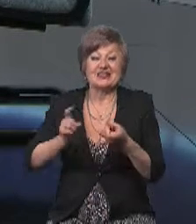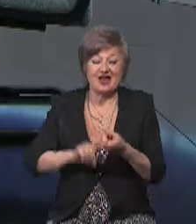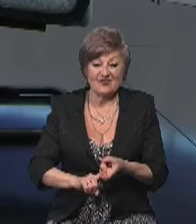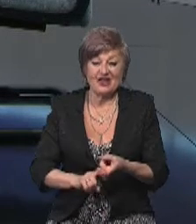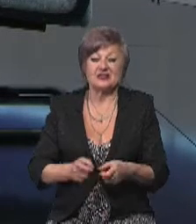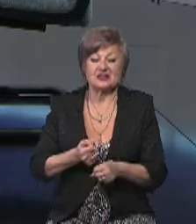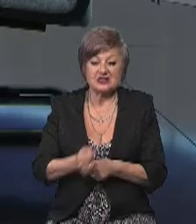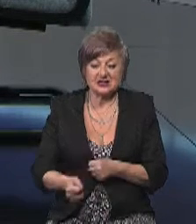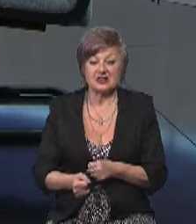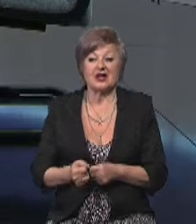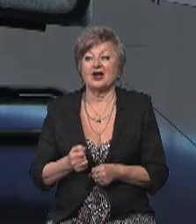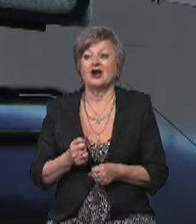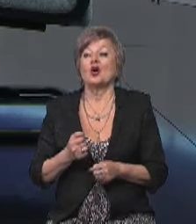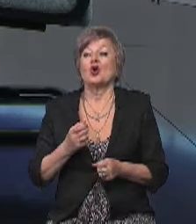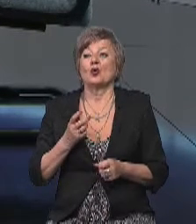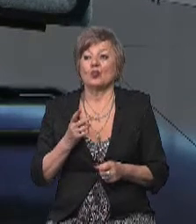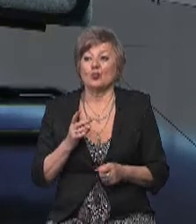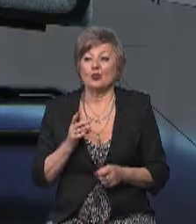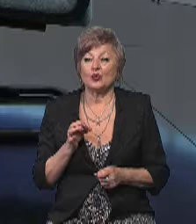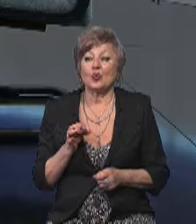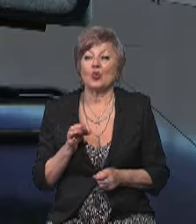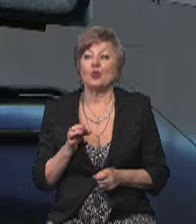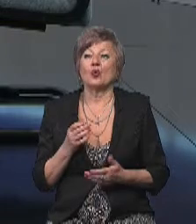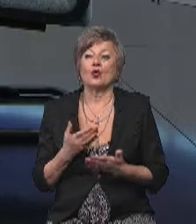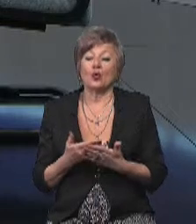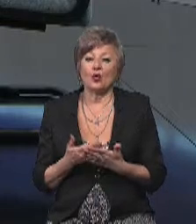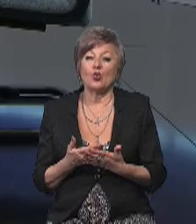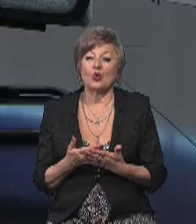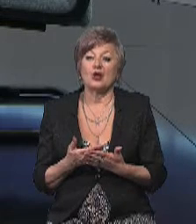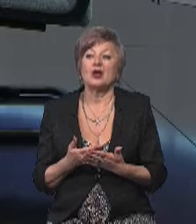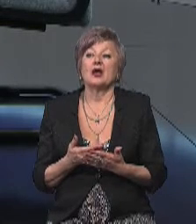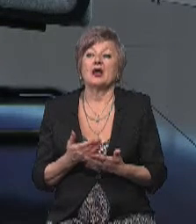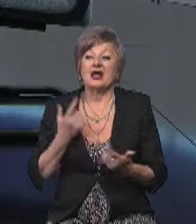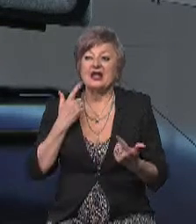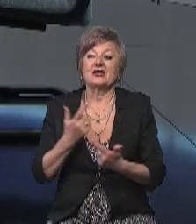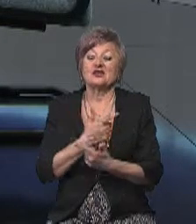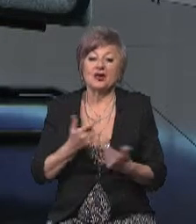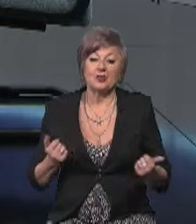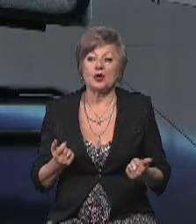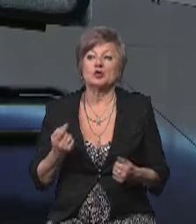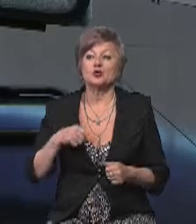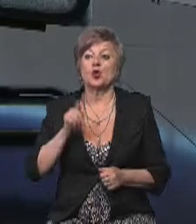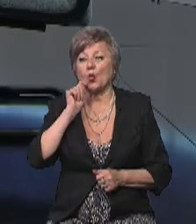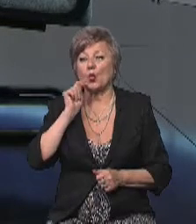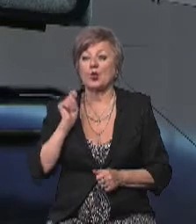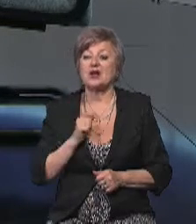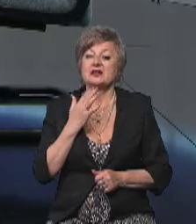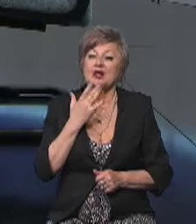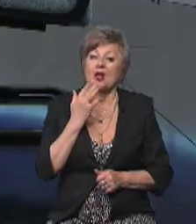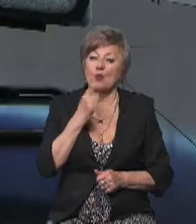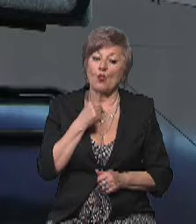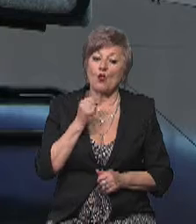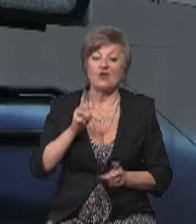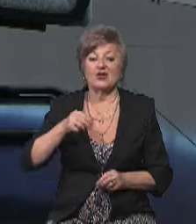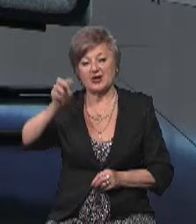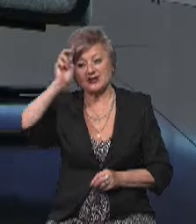навіть це не розуміємо, через певні засоби, певними спікерами, засоби масової інформації, інформацію про те, що і українська мова як